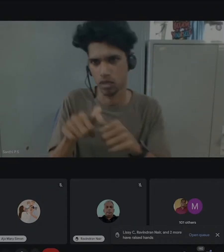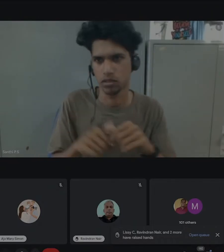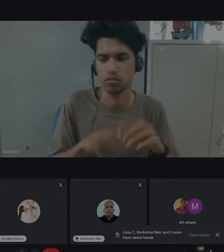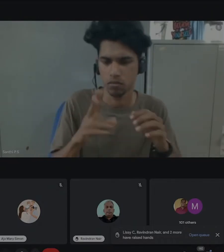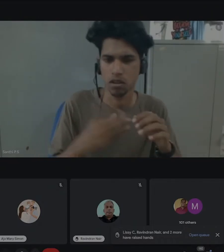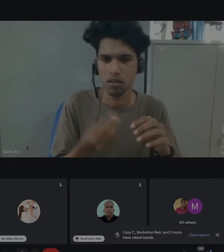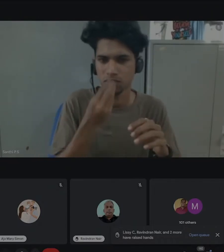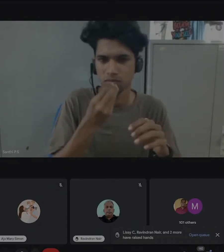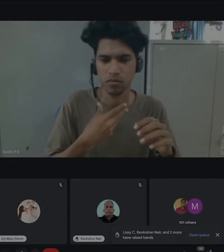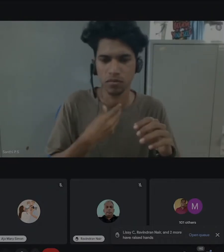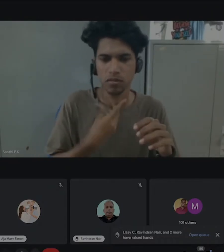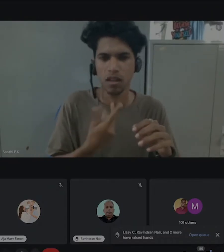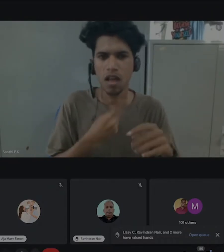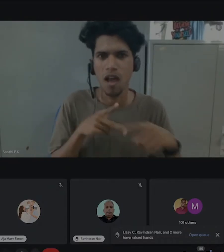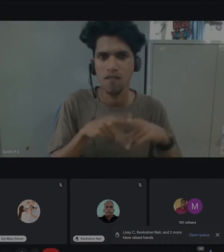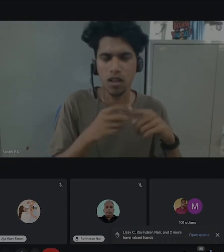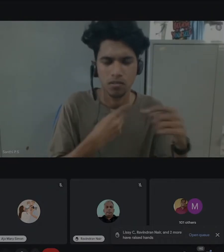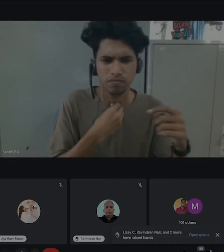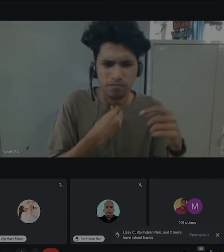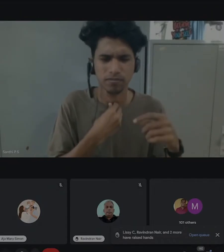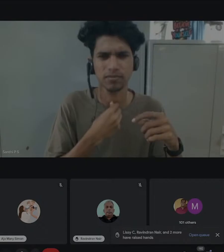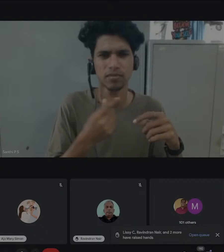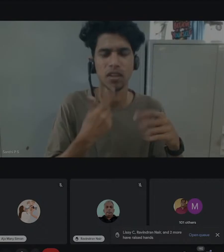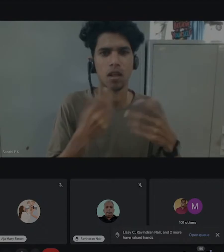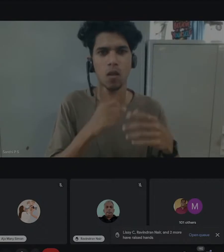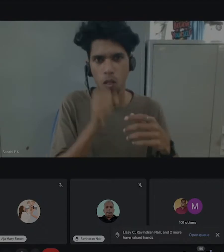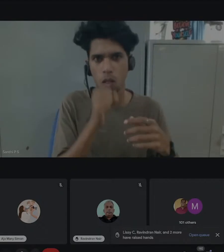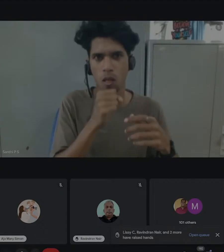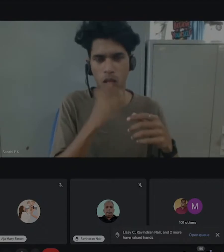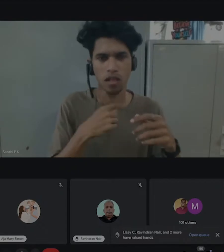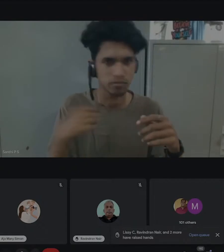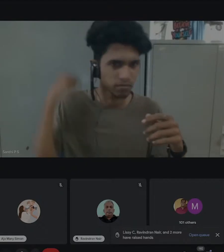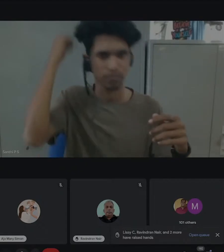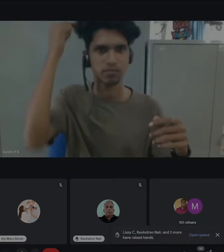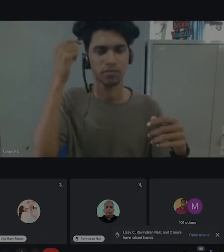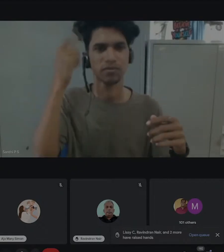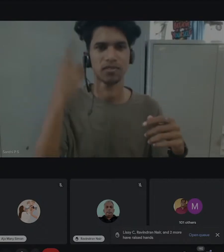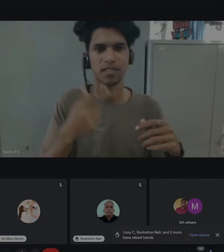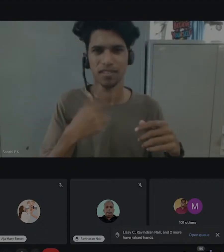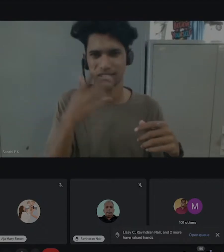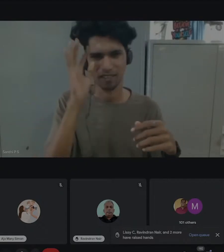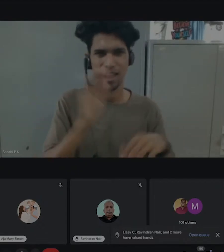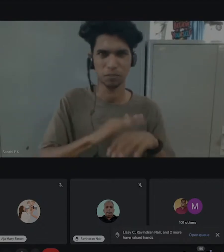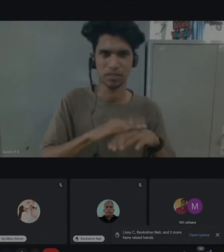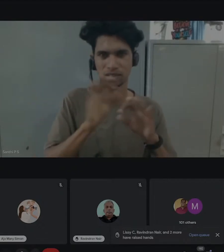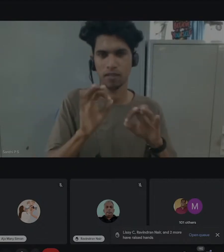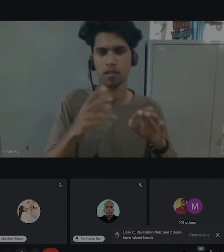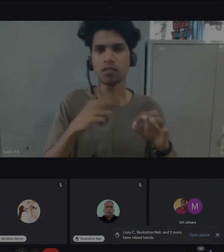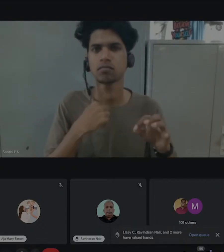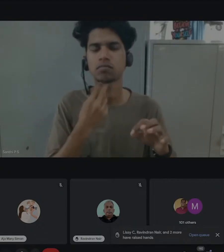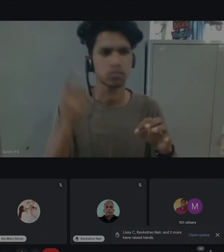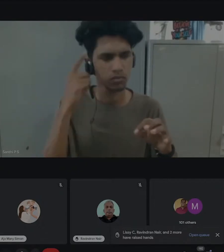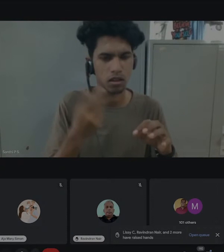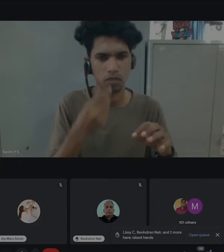ചോക്കിംഗ് എന്ന് പറയുമ്പോൾ ഭക്ഷണം കഴിക്കുന്ന സമയത്ത് അത് നെറുകയിൽ കയറുക, മൂക്കിലേക്ക് കയറുക, അല്ലെങ്കിൽ നമ്മുടെ ശ്വാസനാളത്തിലേക്ക് പോവുക. ഈ